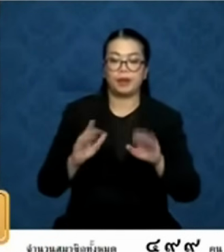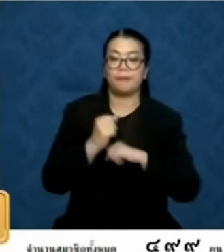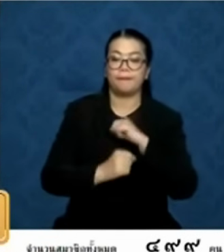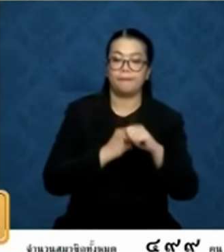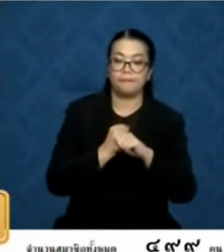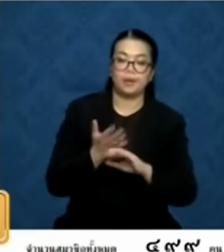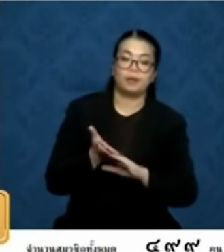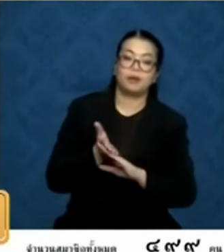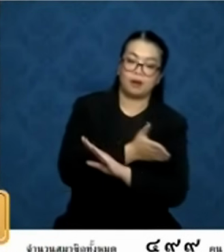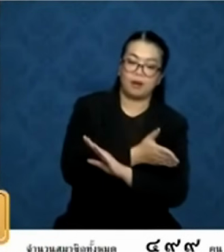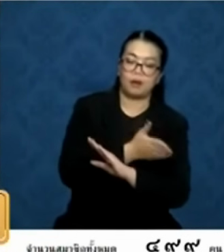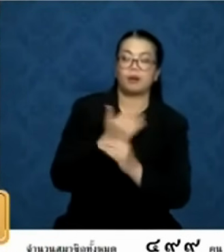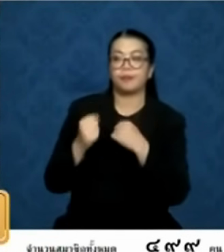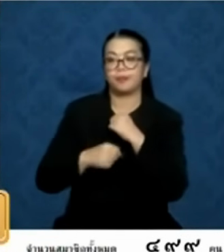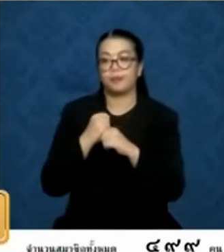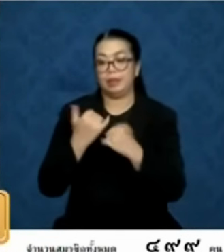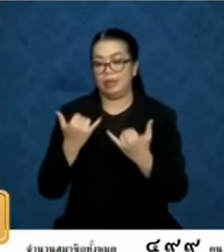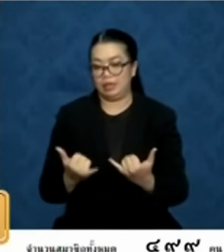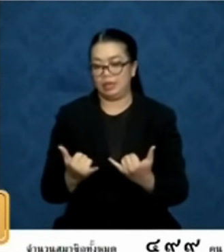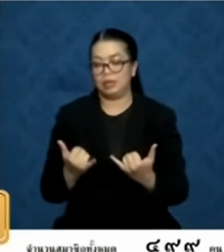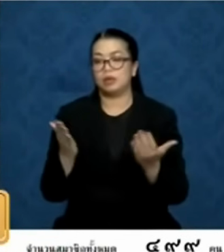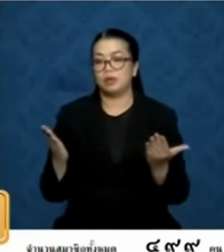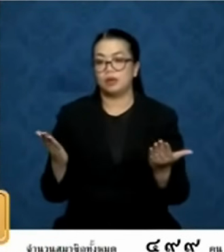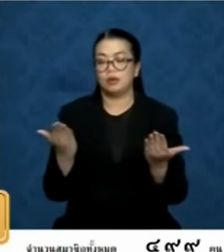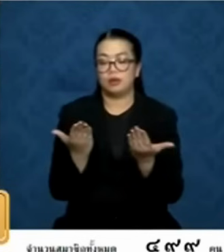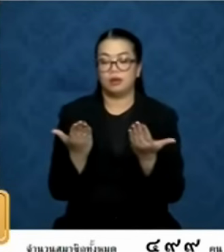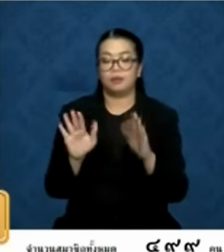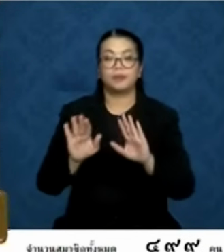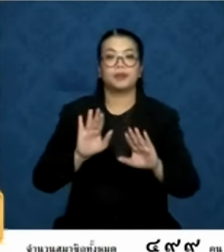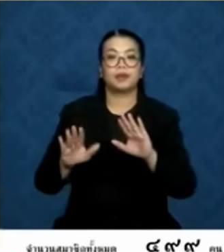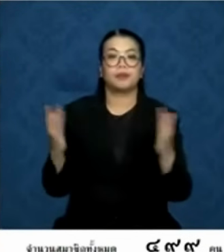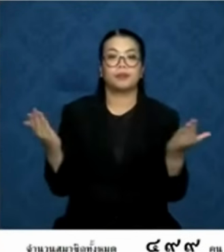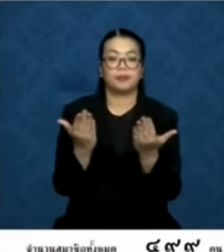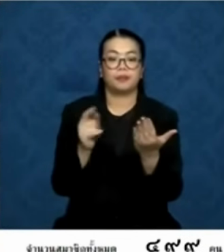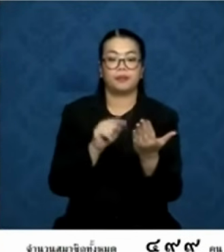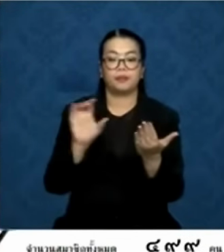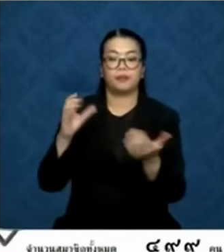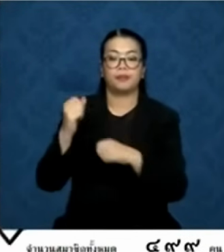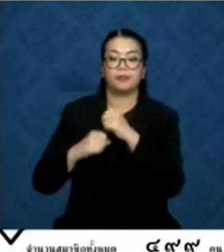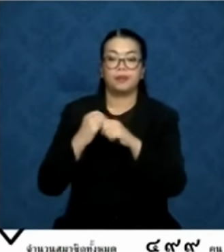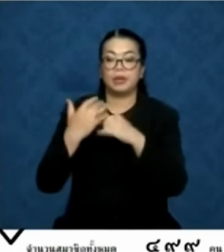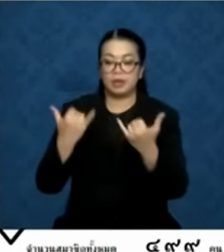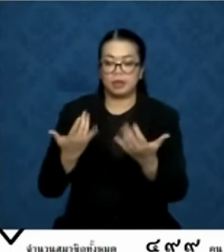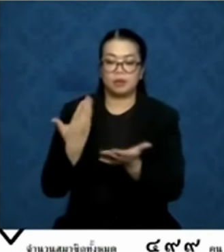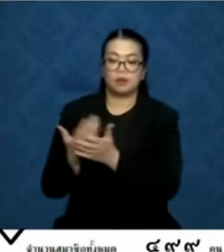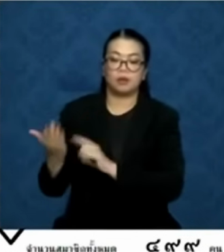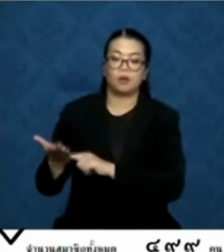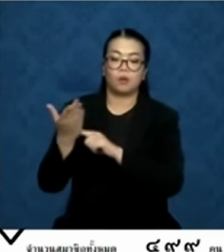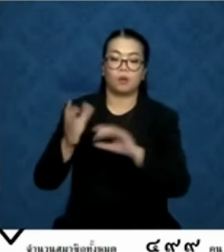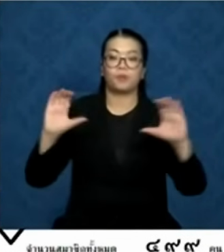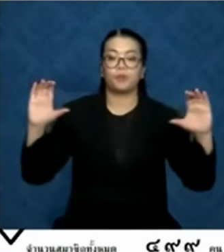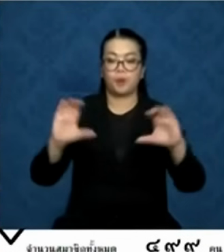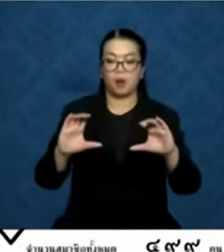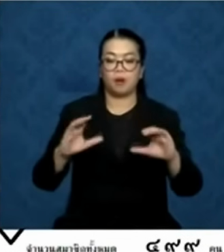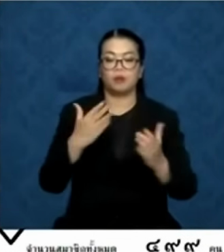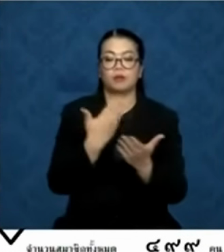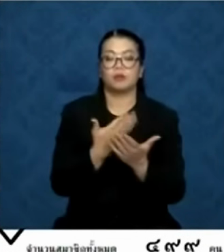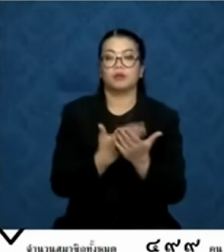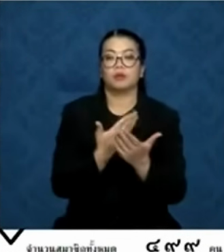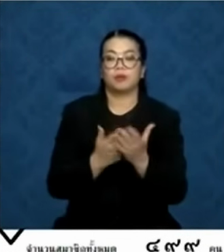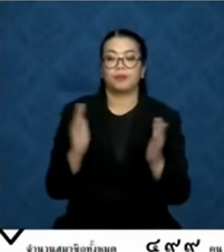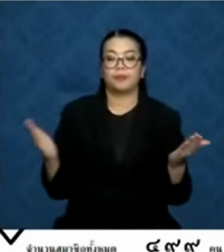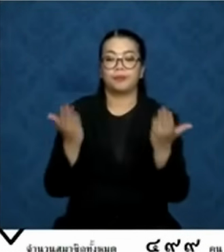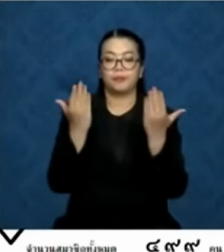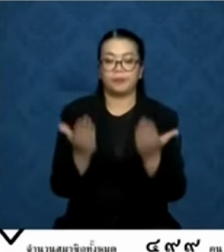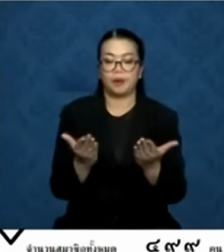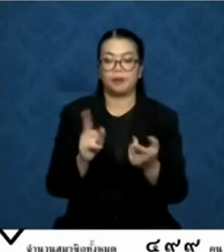ที่ล่วงมาแล้วปีปัจจุบันและปีที่ขอตั้งงบประมาณรายจ่ายแสดงไว้ในเอกสารงบประมาณฉบับที่